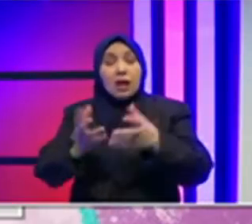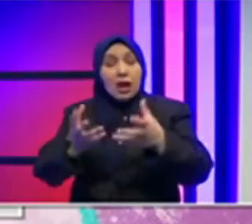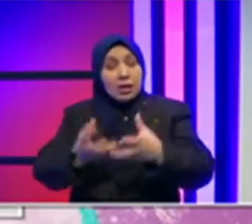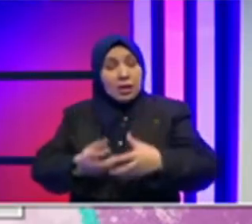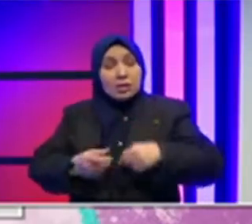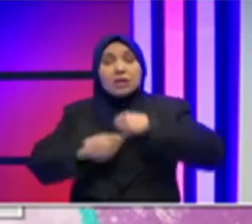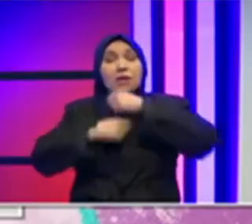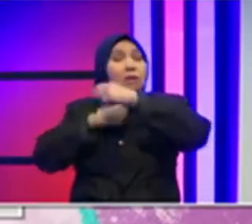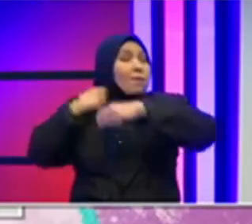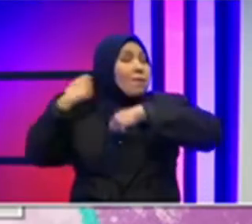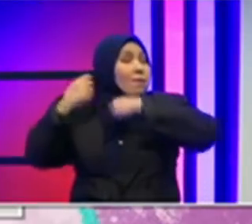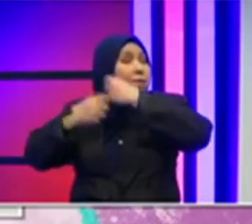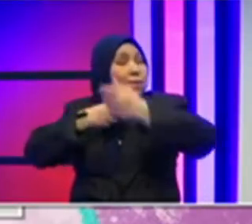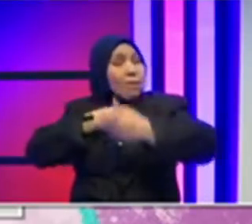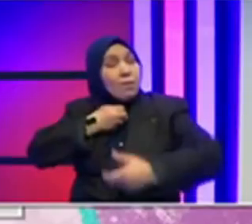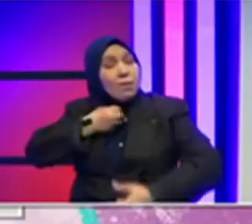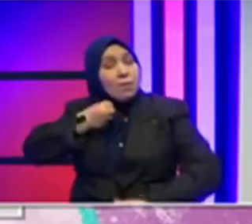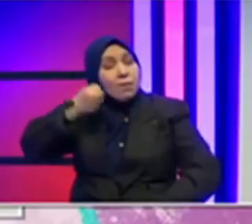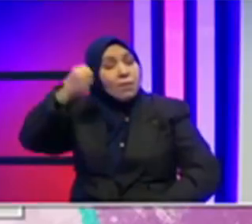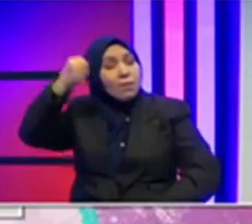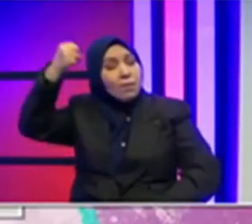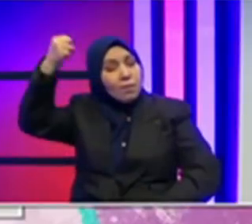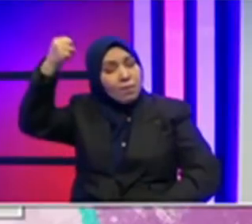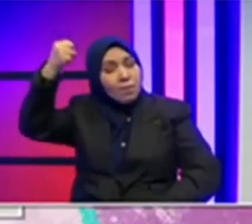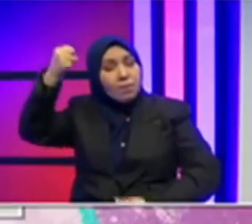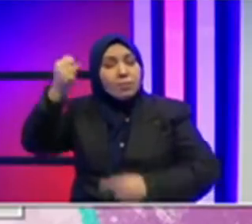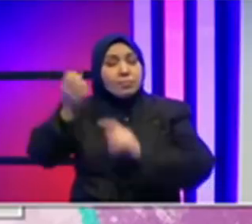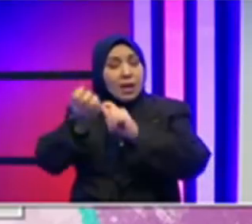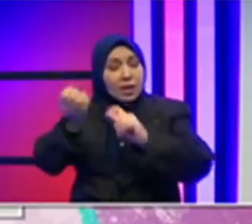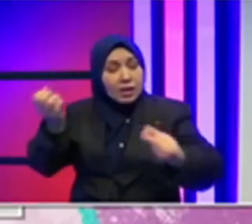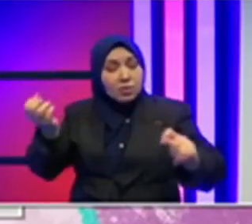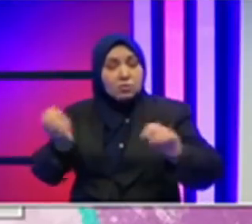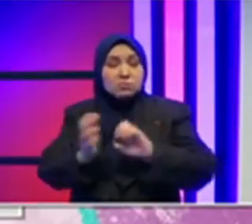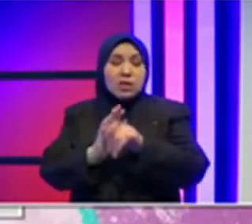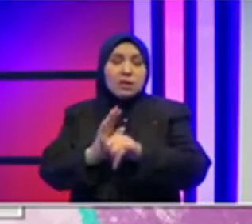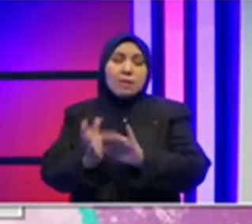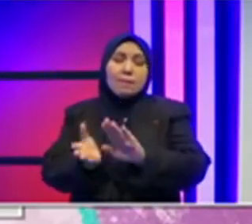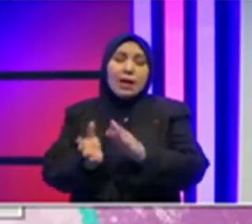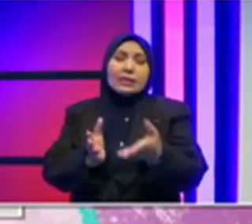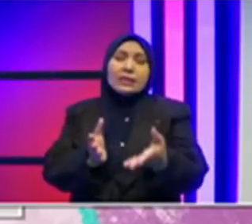فليمدد بسبب إلى السماء